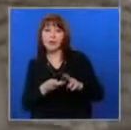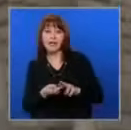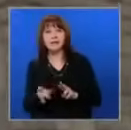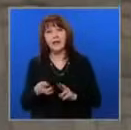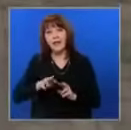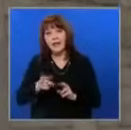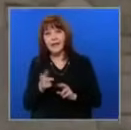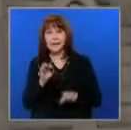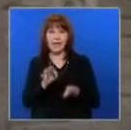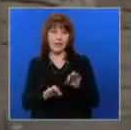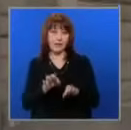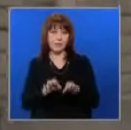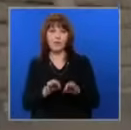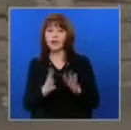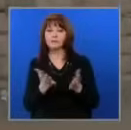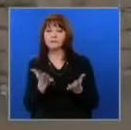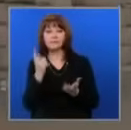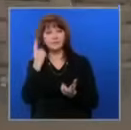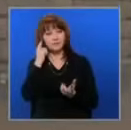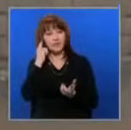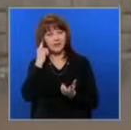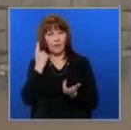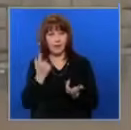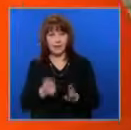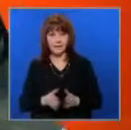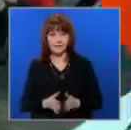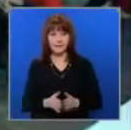предсрочни избори? Кой на какви позиции е днес?